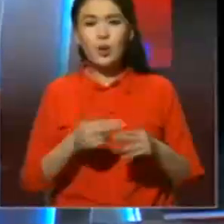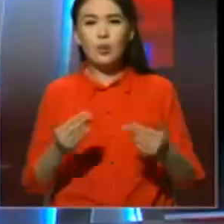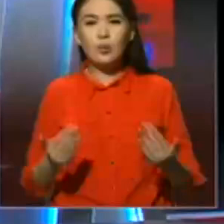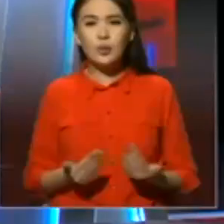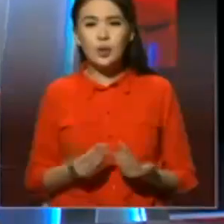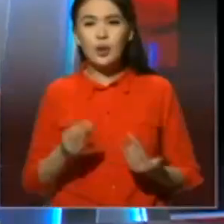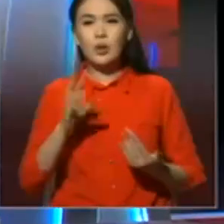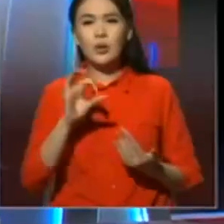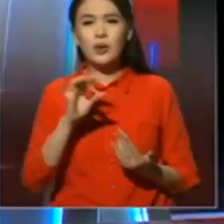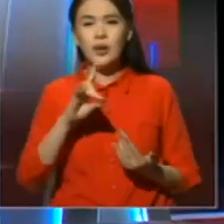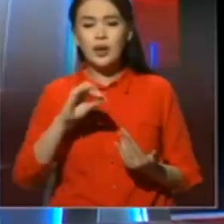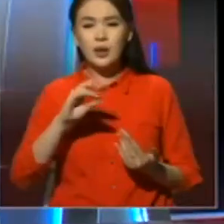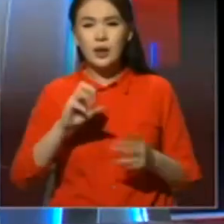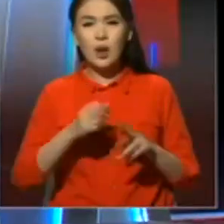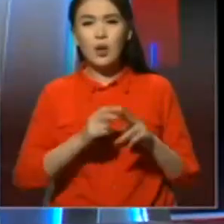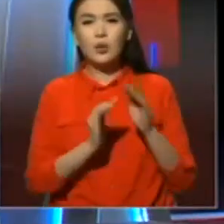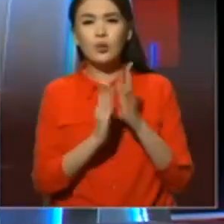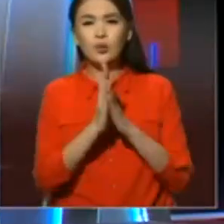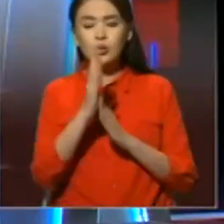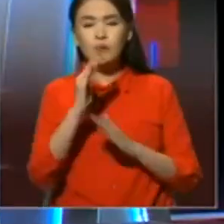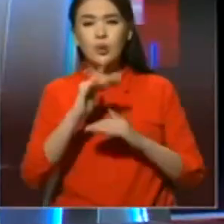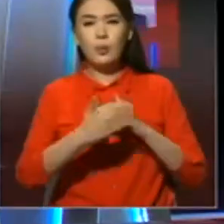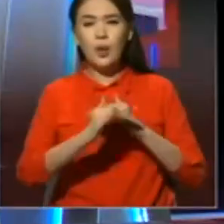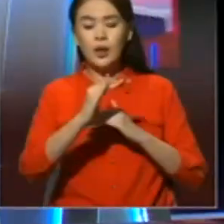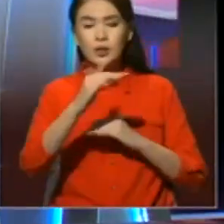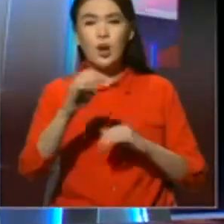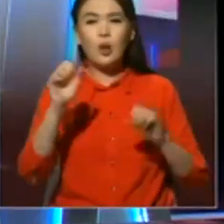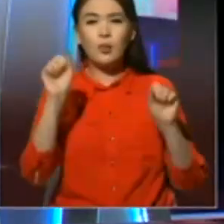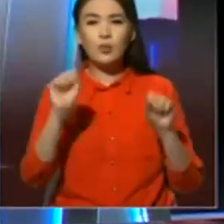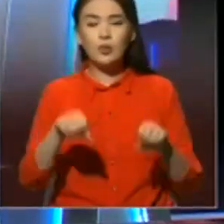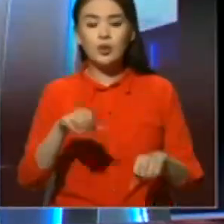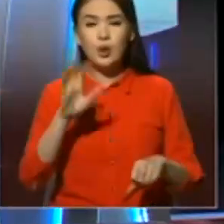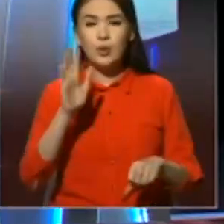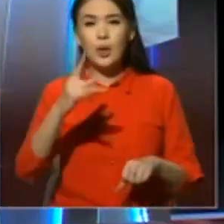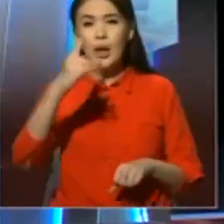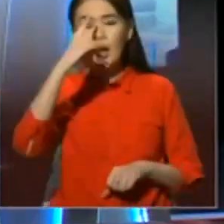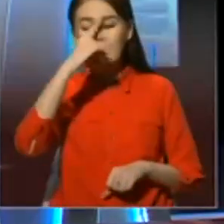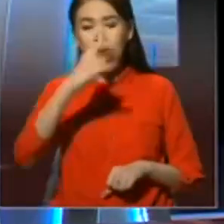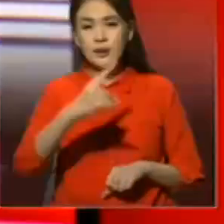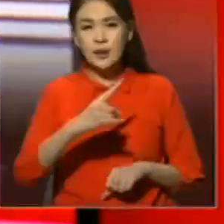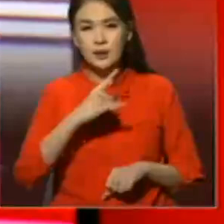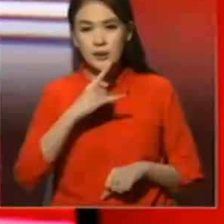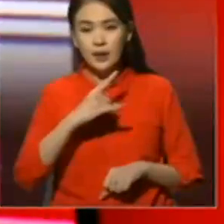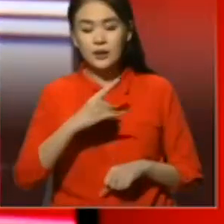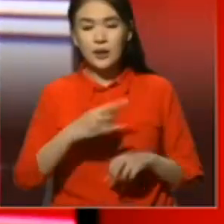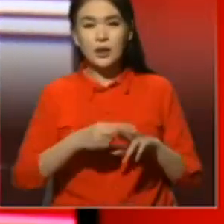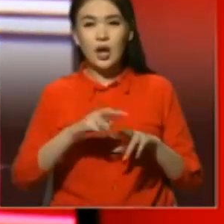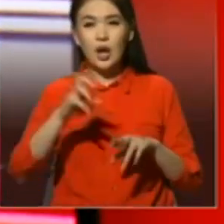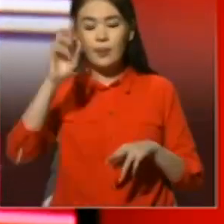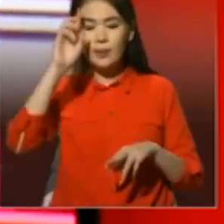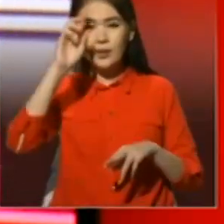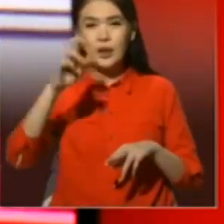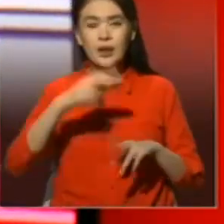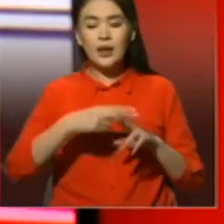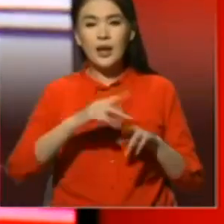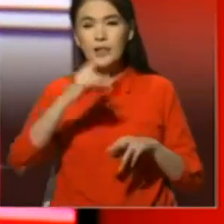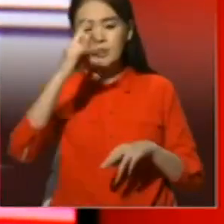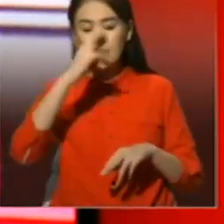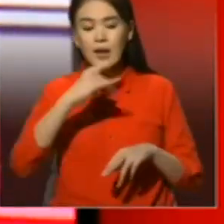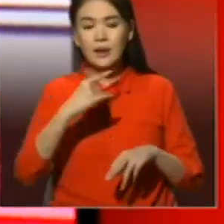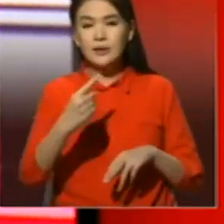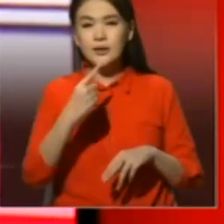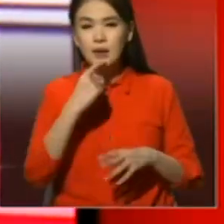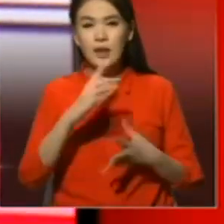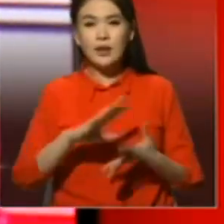жаңағындай карьерлық өсу баспалдақтарын жүріп өтуге мүмкіндік болады. Қазақстан мемлекетінде қазақ тілі